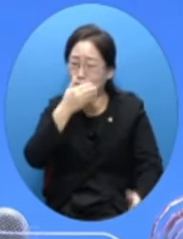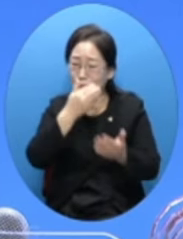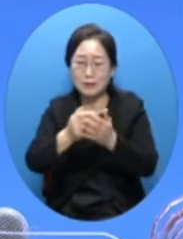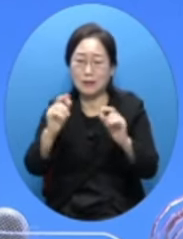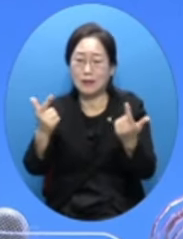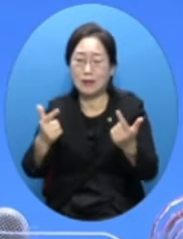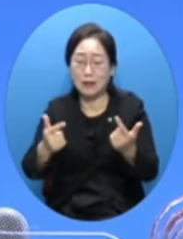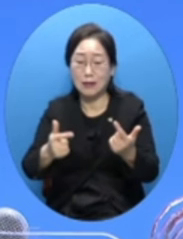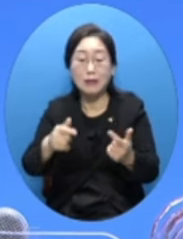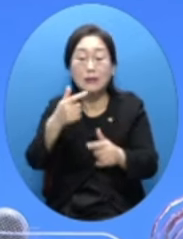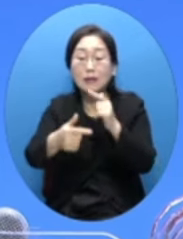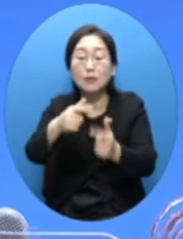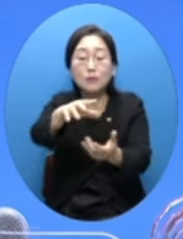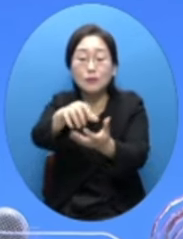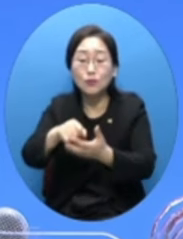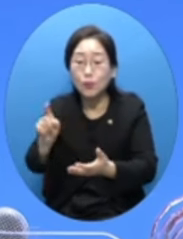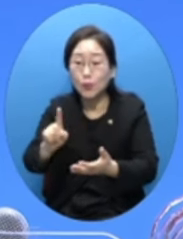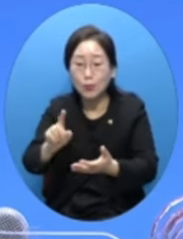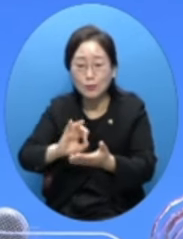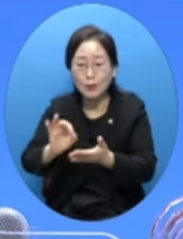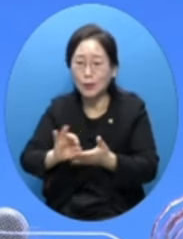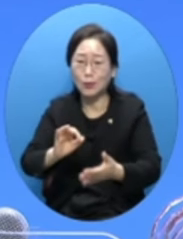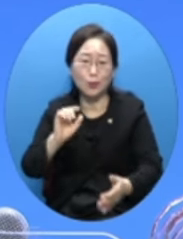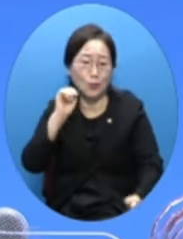할 수가 없어요.